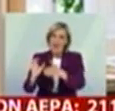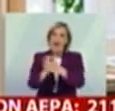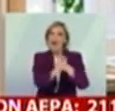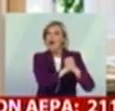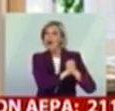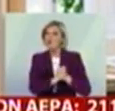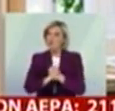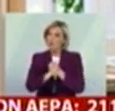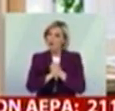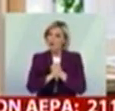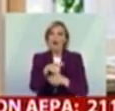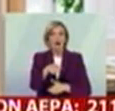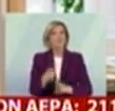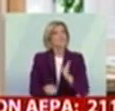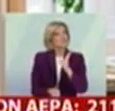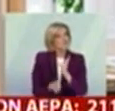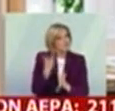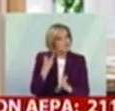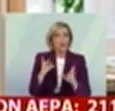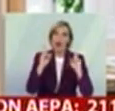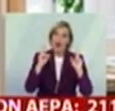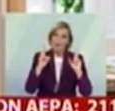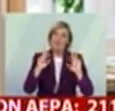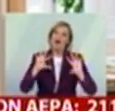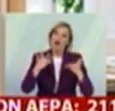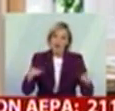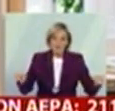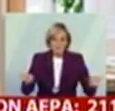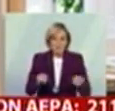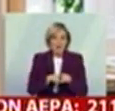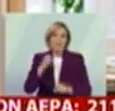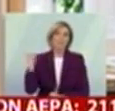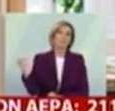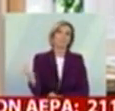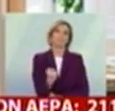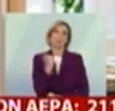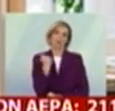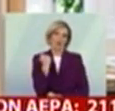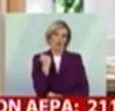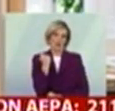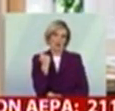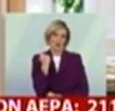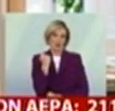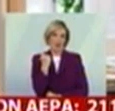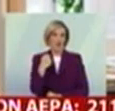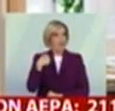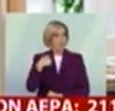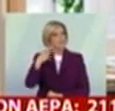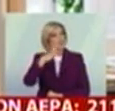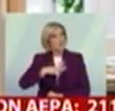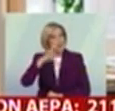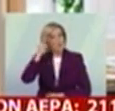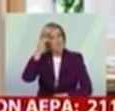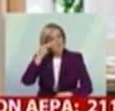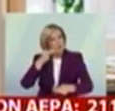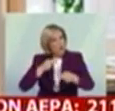μια σύνταξη χειρίας. Καταρχήν, Χριστός Ανέστη και καλό μήνα. Αληθώς ο Κύριος. Έχω μια σύνταξη χειρίας, 410